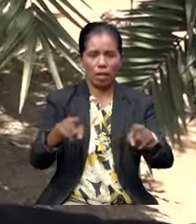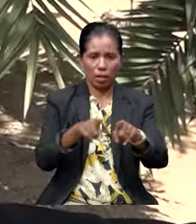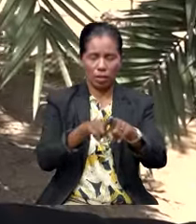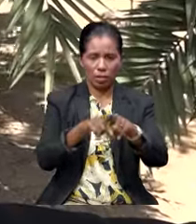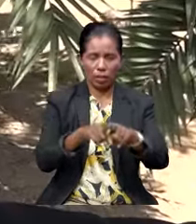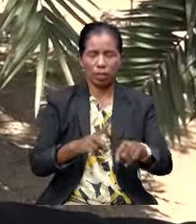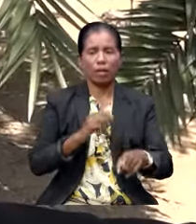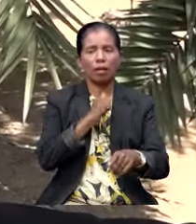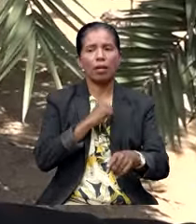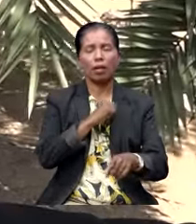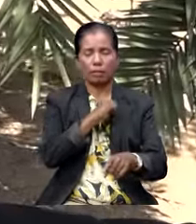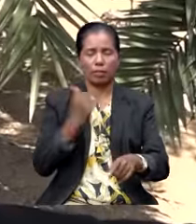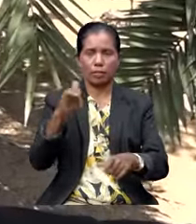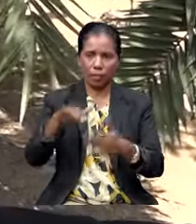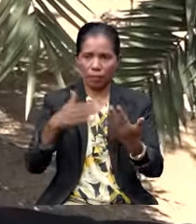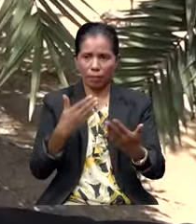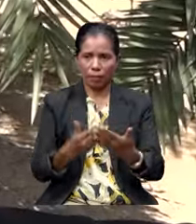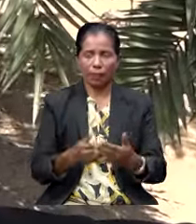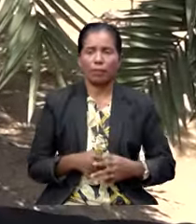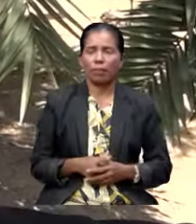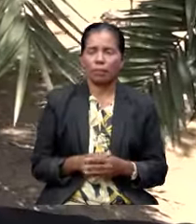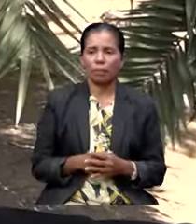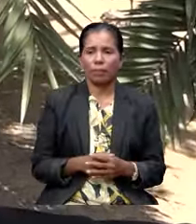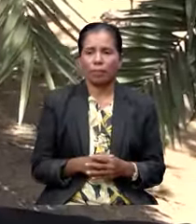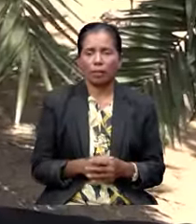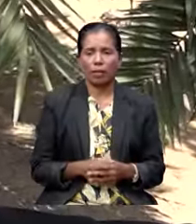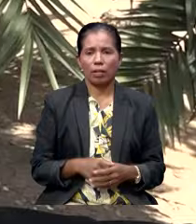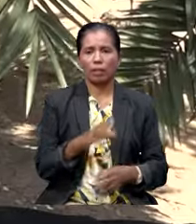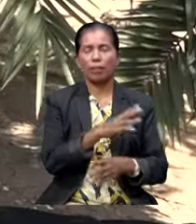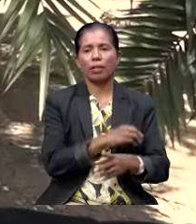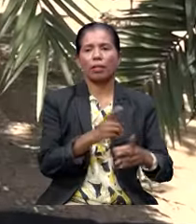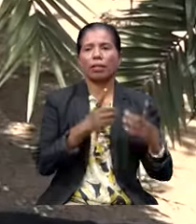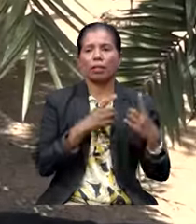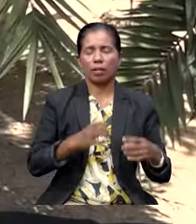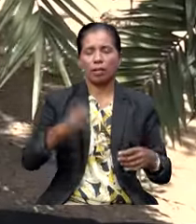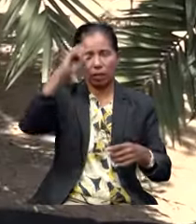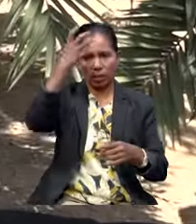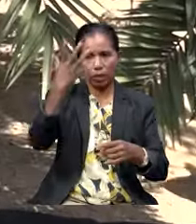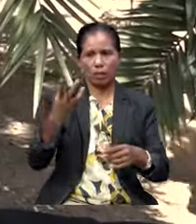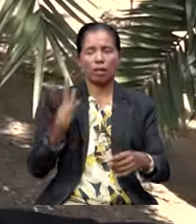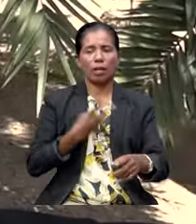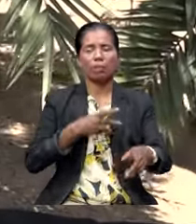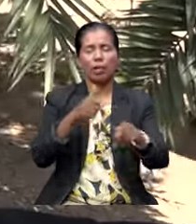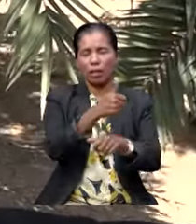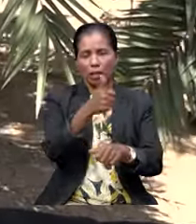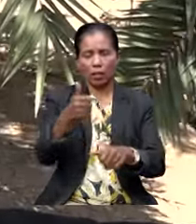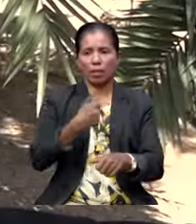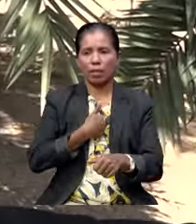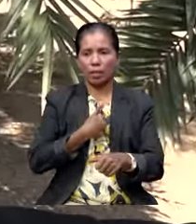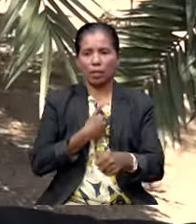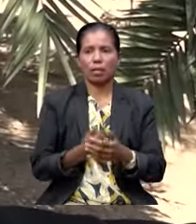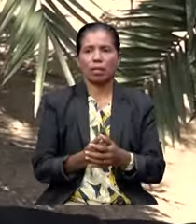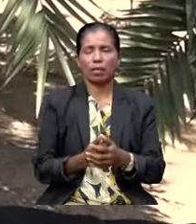consagrada Timor Ansira kata a final don ograsa ne ihana nistio na iheme dedeknya an so